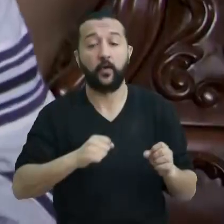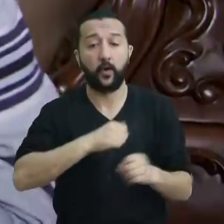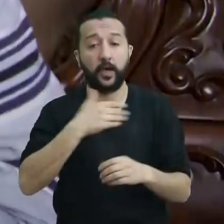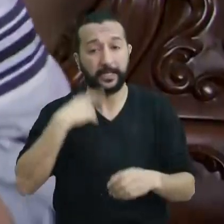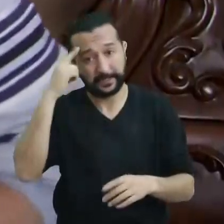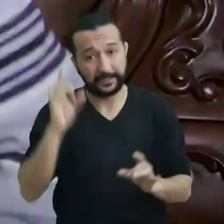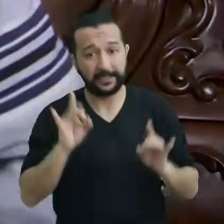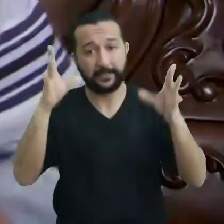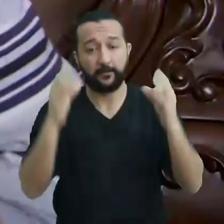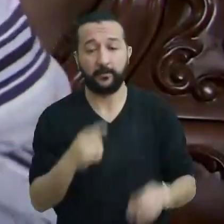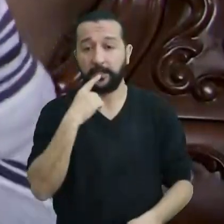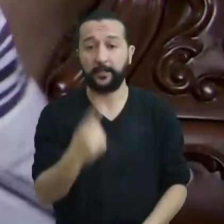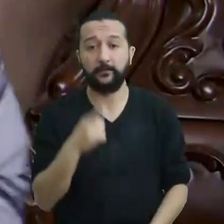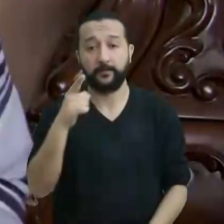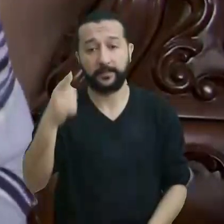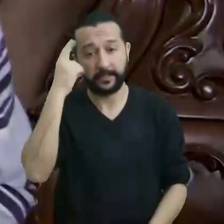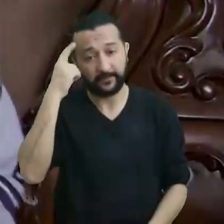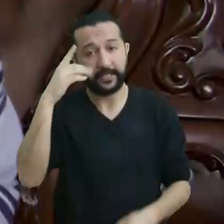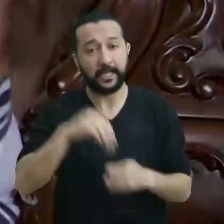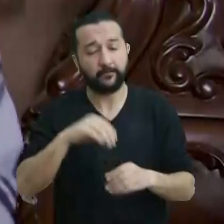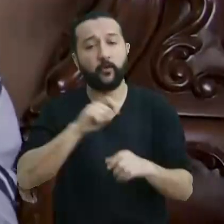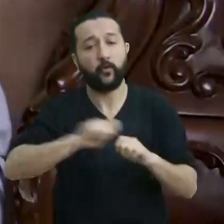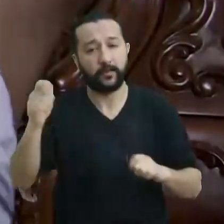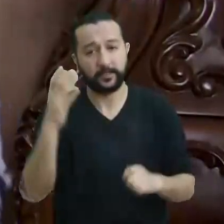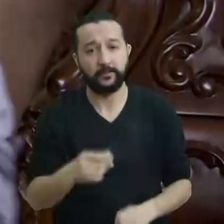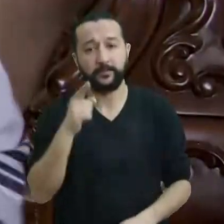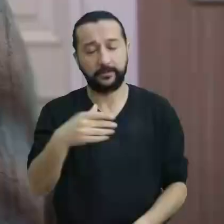bir atalım, defedelim. Ben bunun kafasını kendi ellerimle